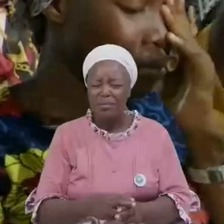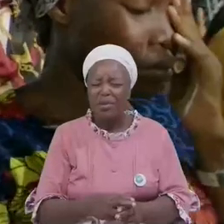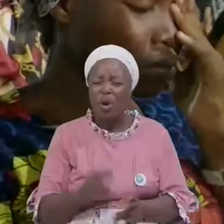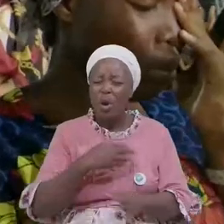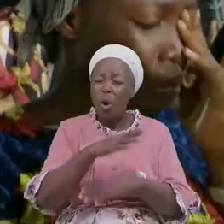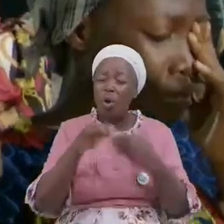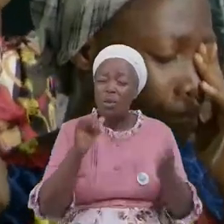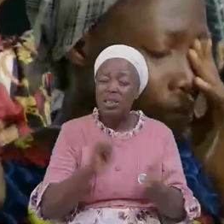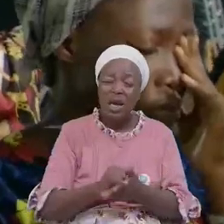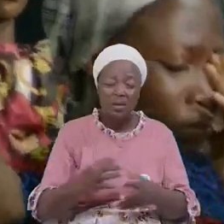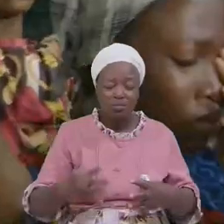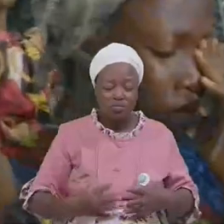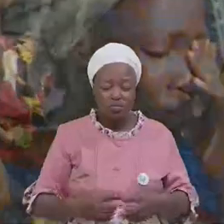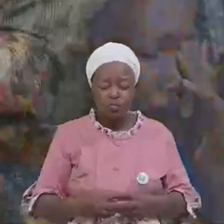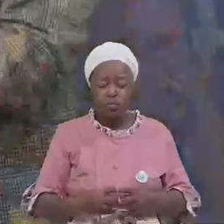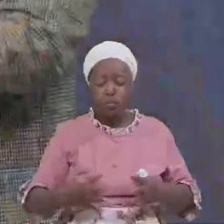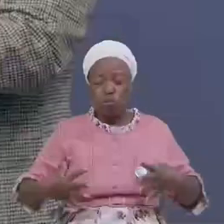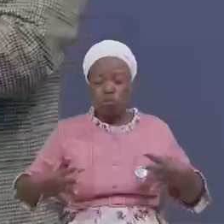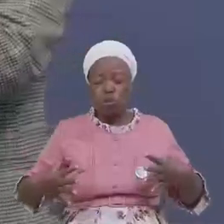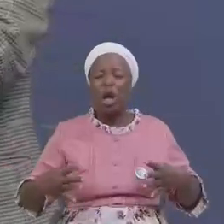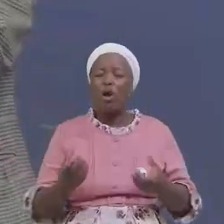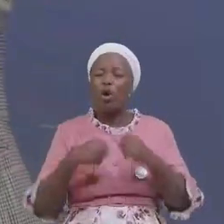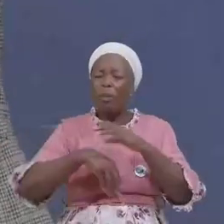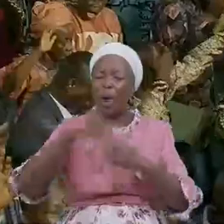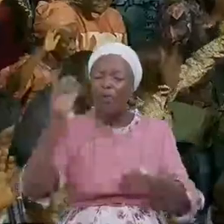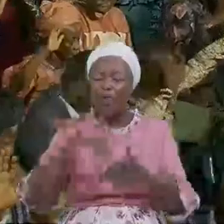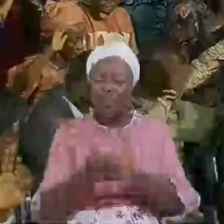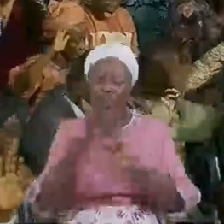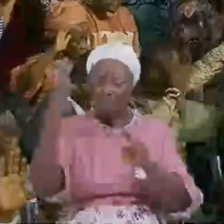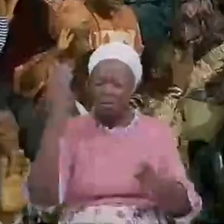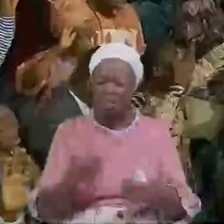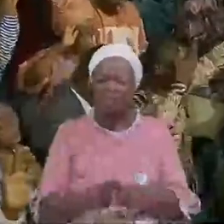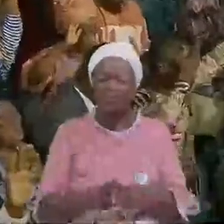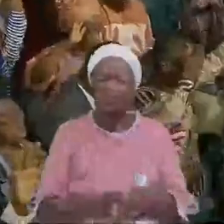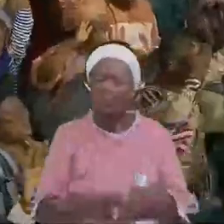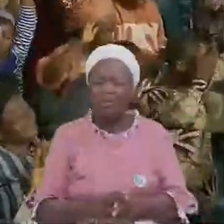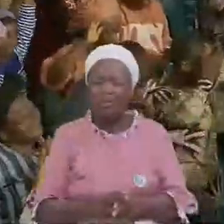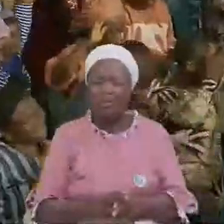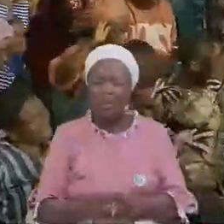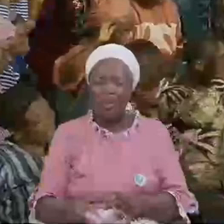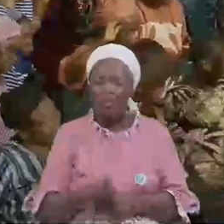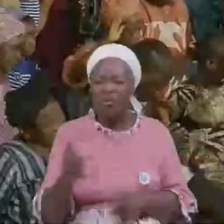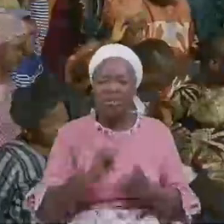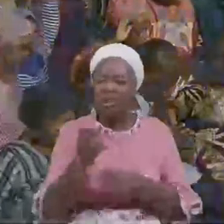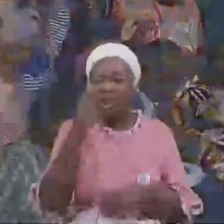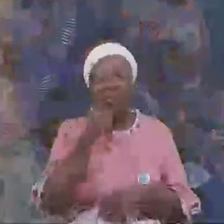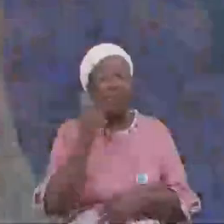Tout enflement, sortez au nom de Jésus. Ceux qui sont sourds et